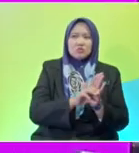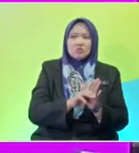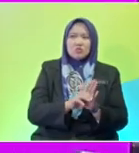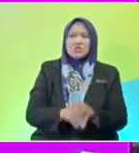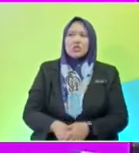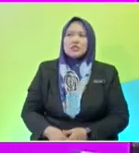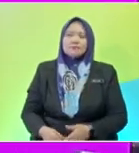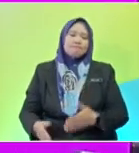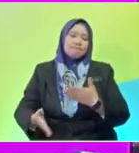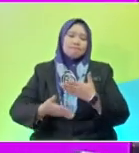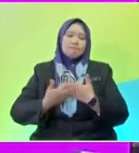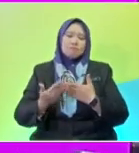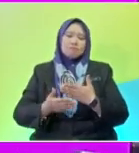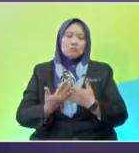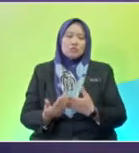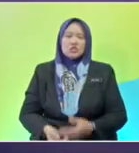sakitlah